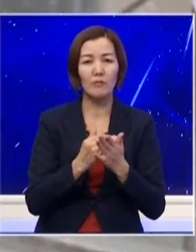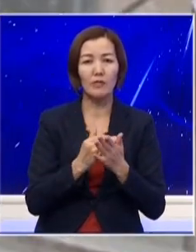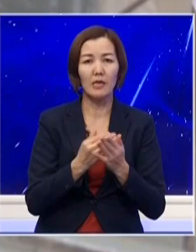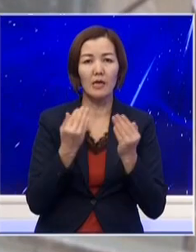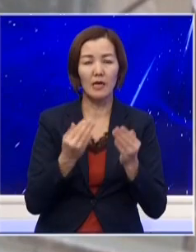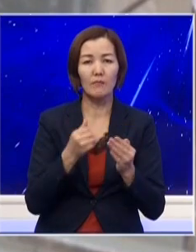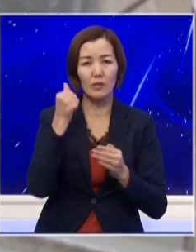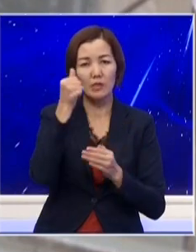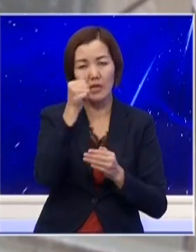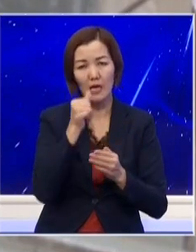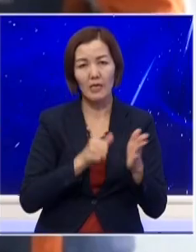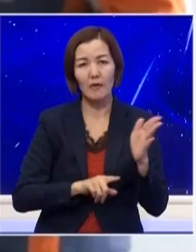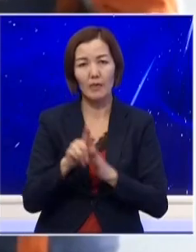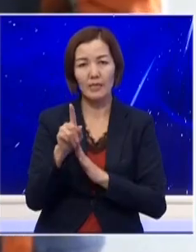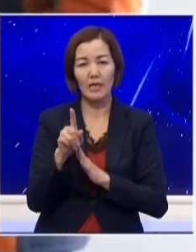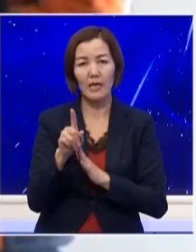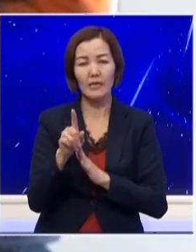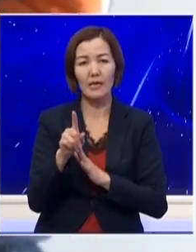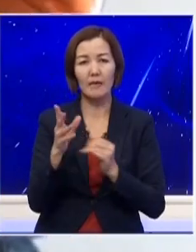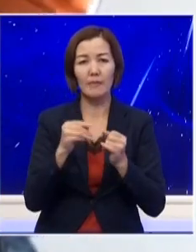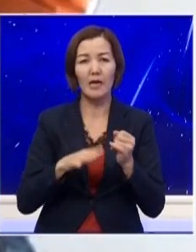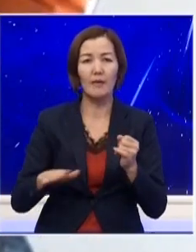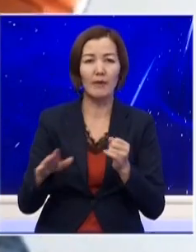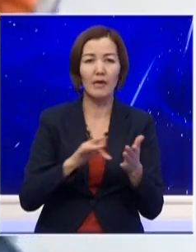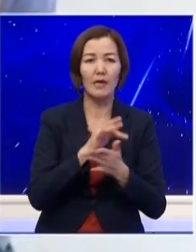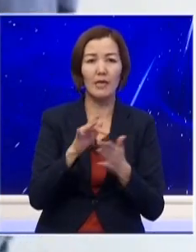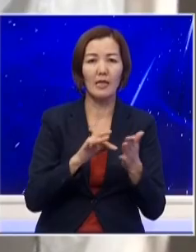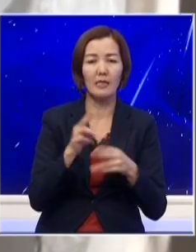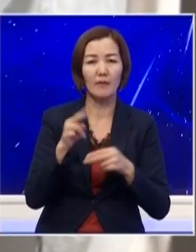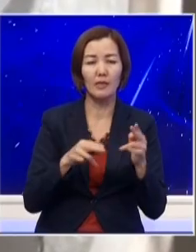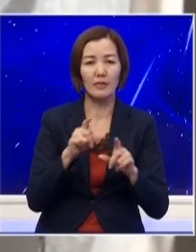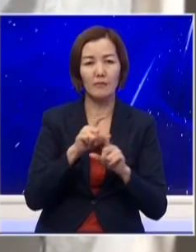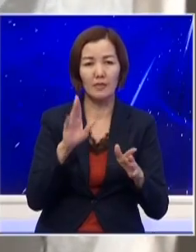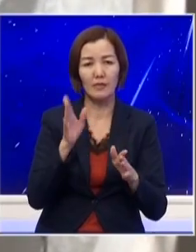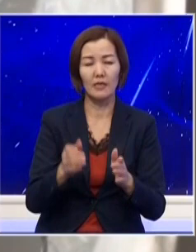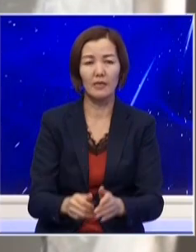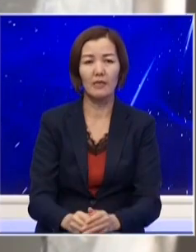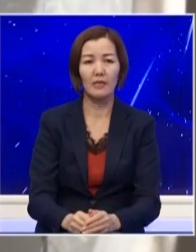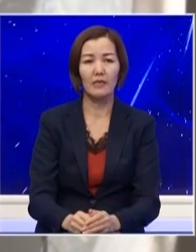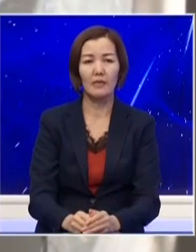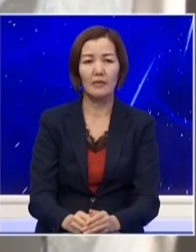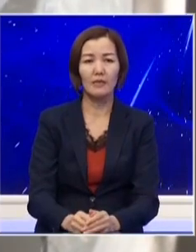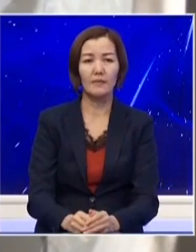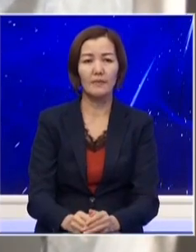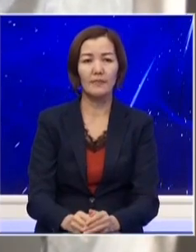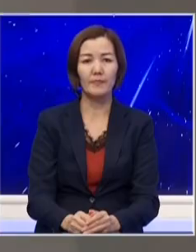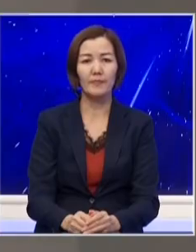режимде ағымдағы айда басталады. Өңірдің мына аймақтары мен қалаларында мектеп салынбақ.